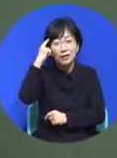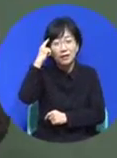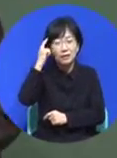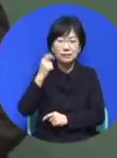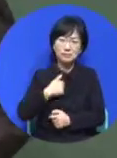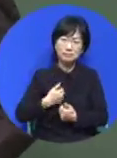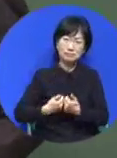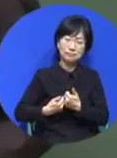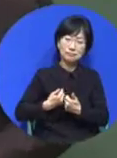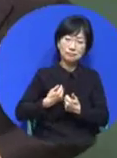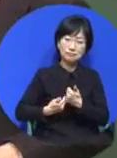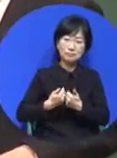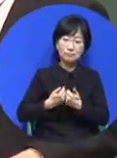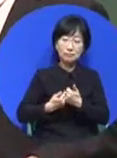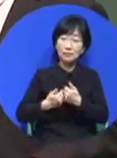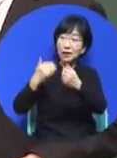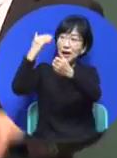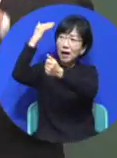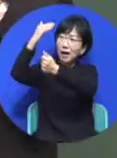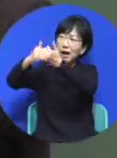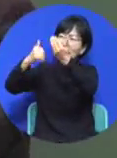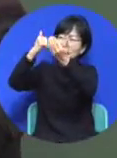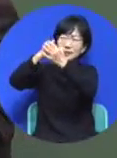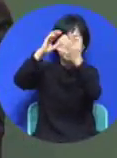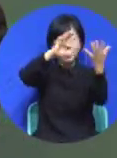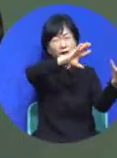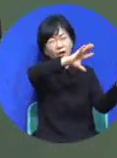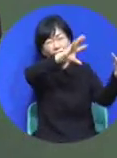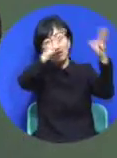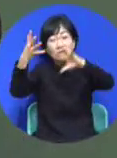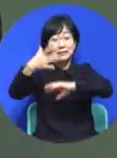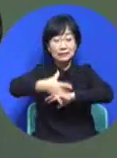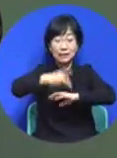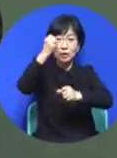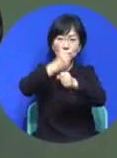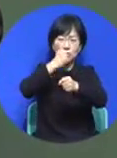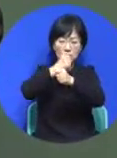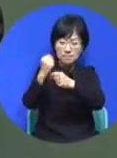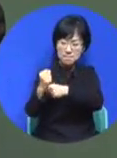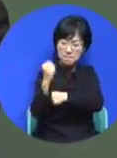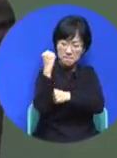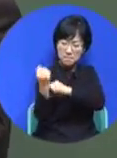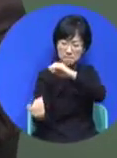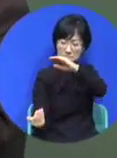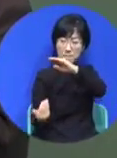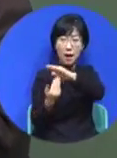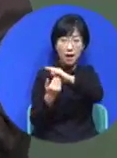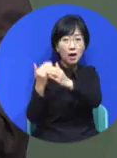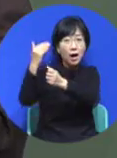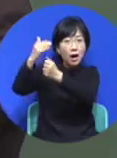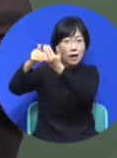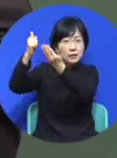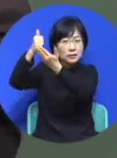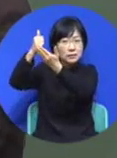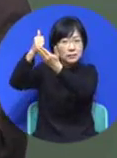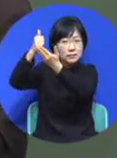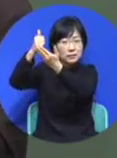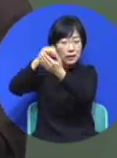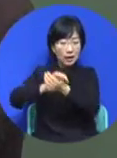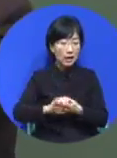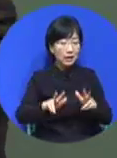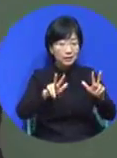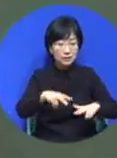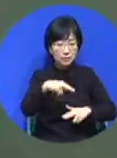poor and so weak? 하나님은 천지를 창조하신 전능하신 하나님이시 않냐? Isn't God the Almighty God of all creation, the heavens and the earth? 그리스도